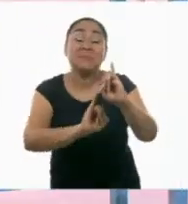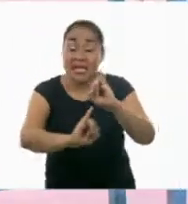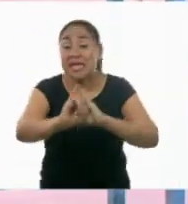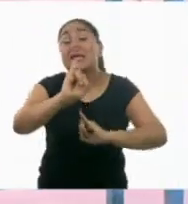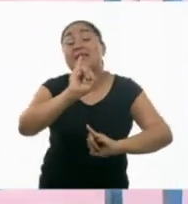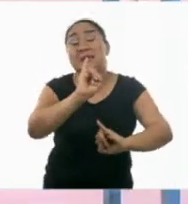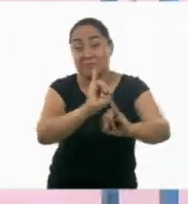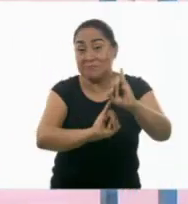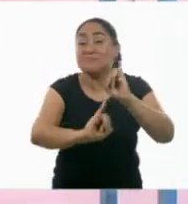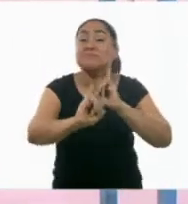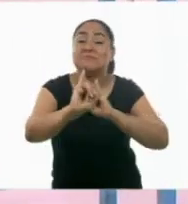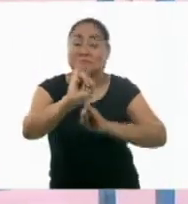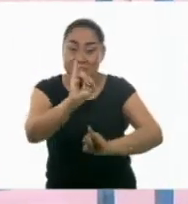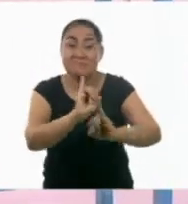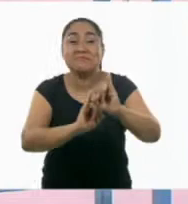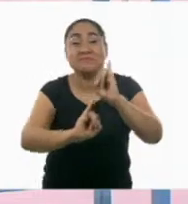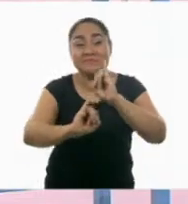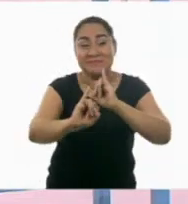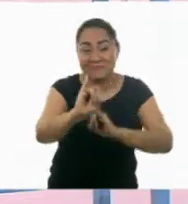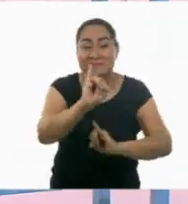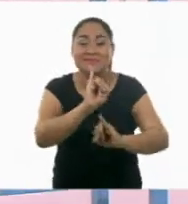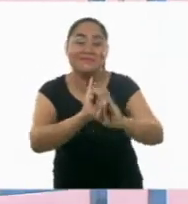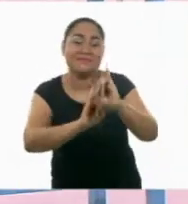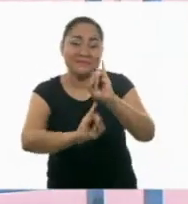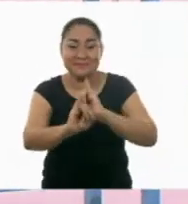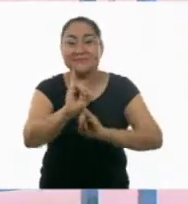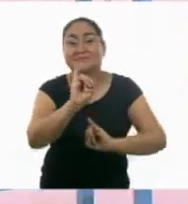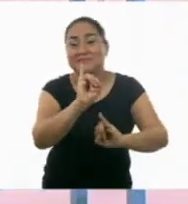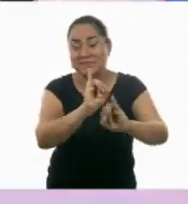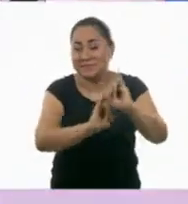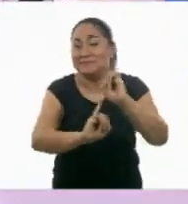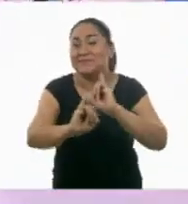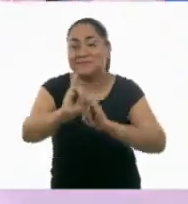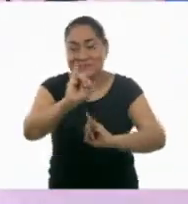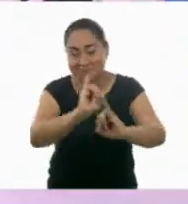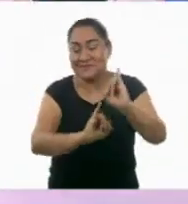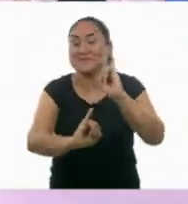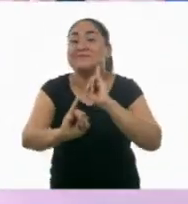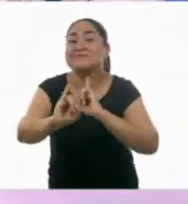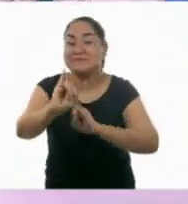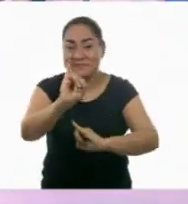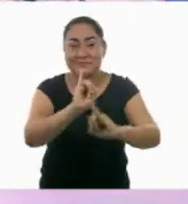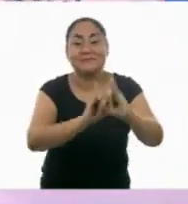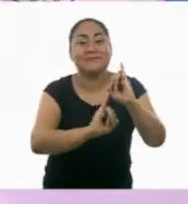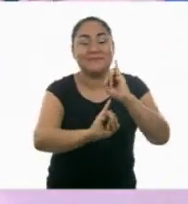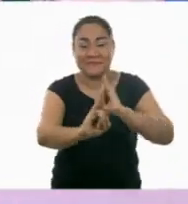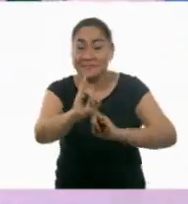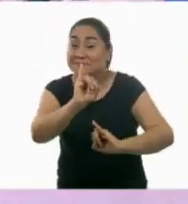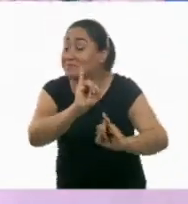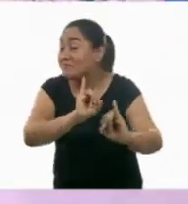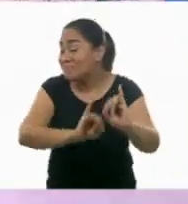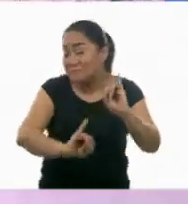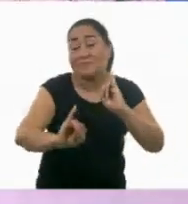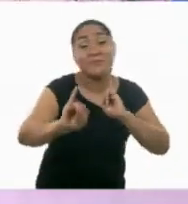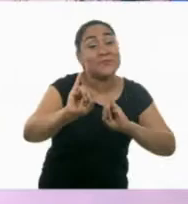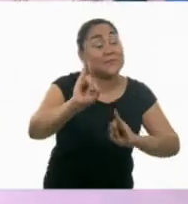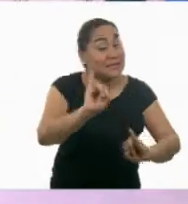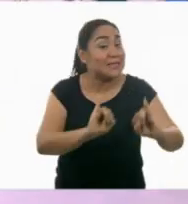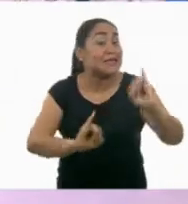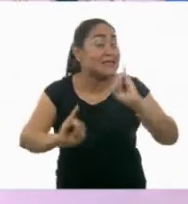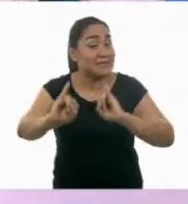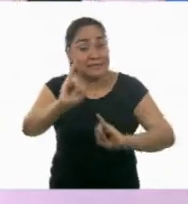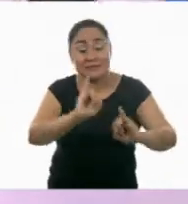i i i i i i i i i i i i i i i i i i i i i i i